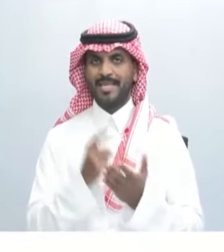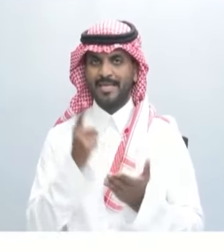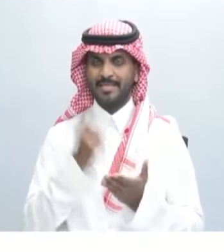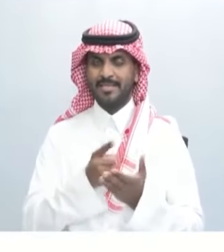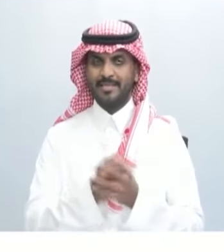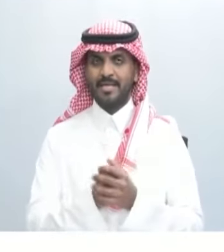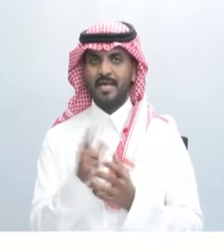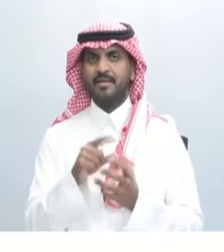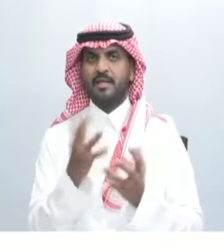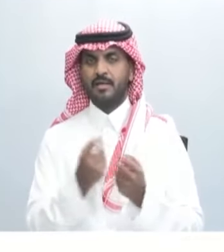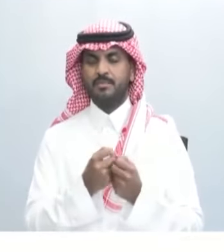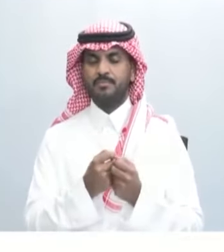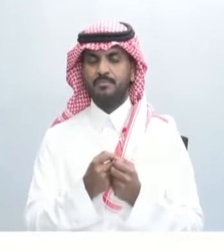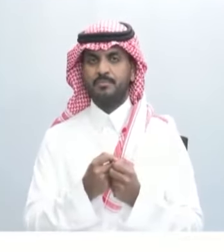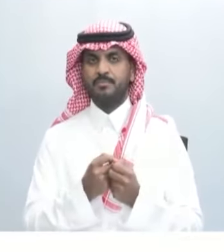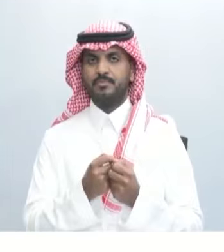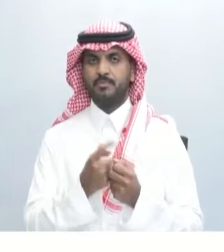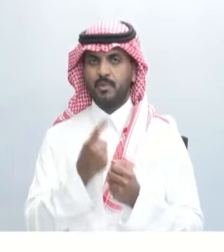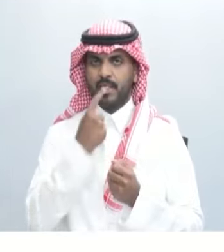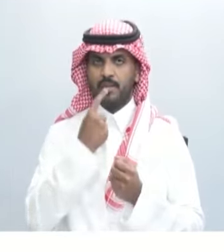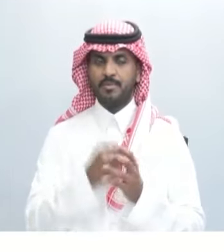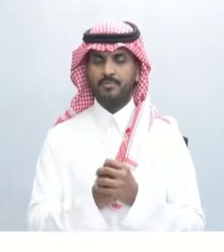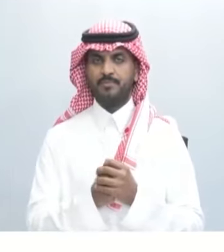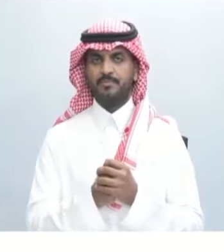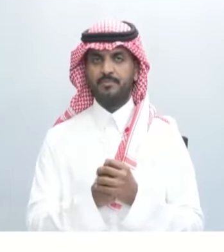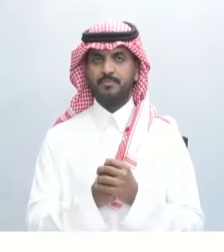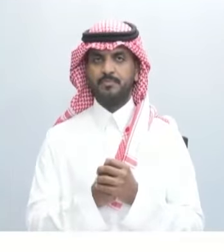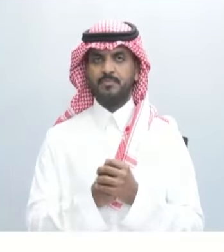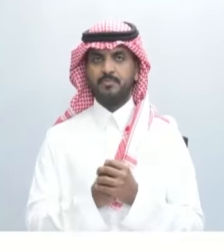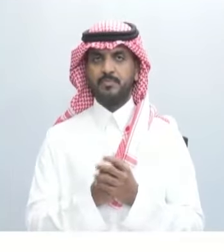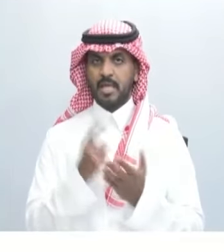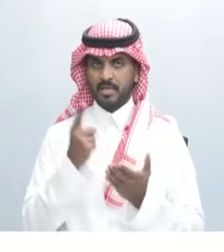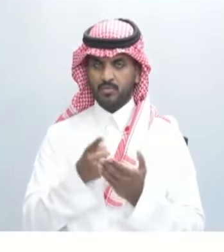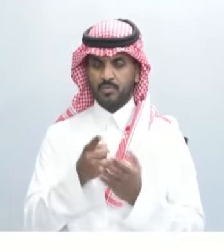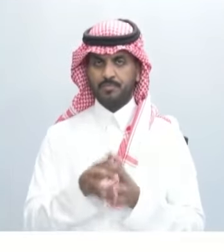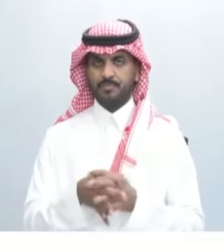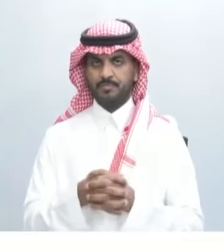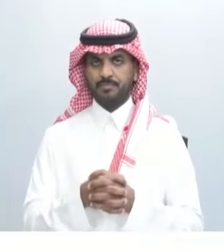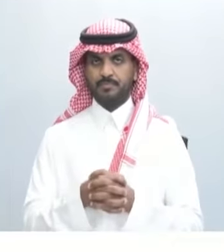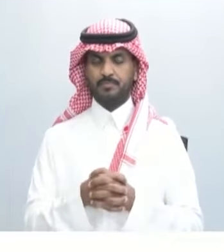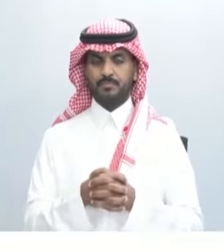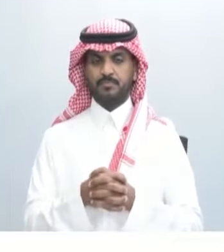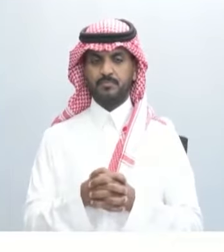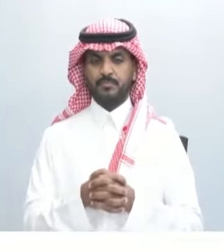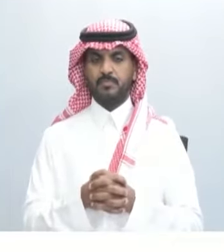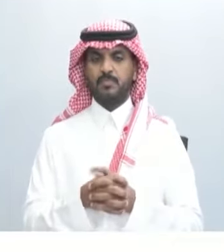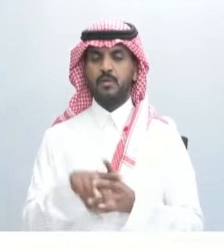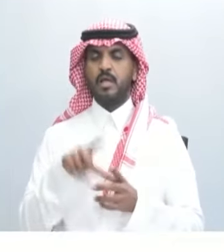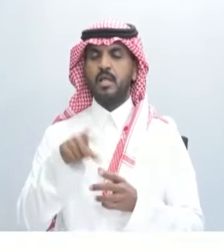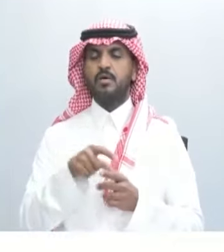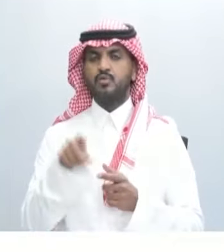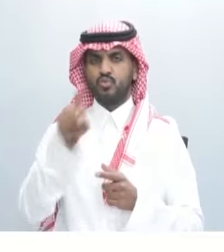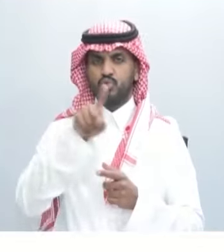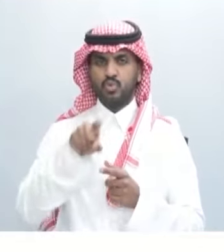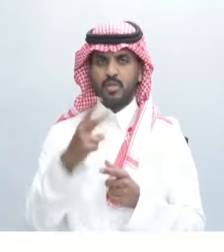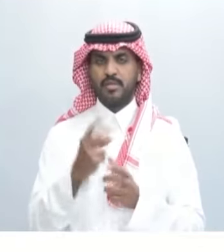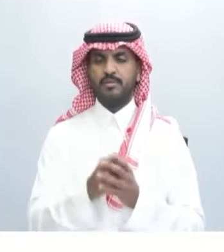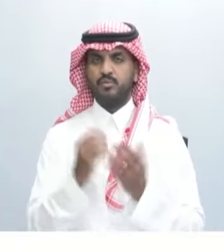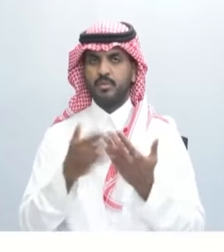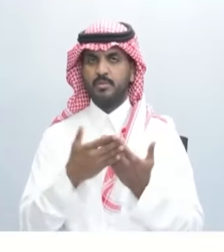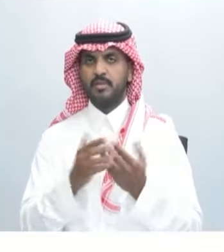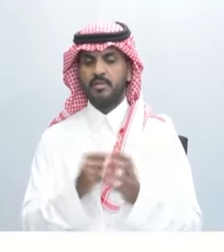هذه الاعداد باللون الاحمر طيب يا ابطال حددتوها بارك الله فيكم الان السؤال الثاني او